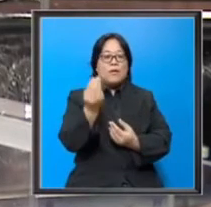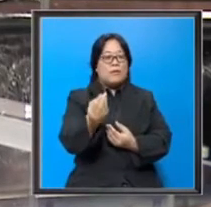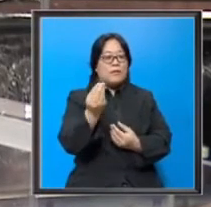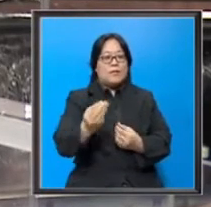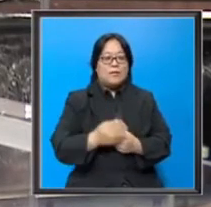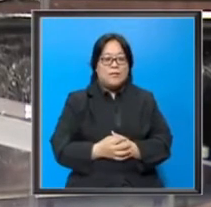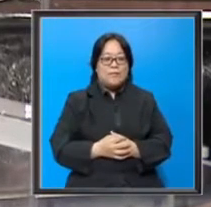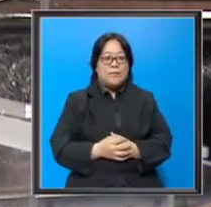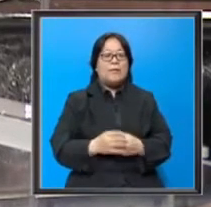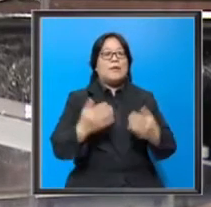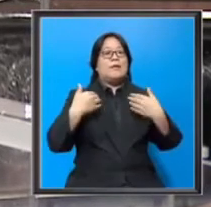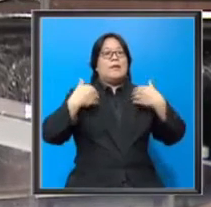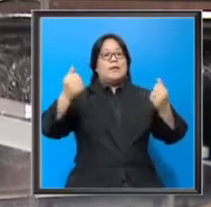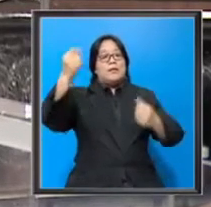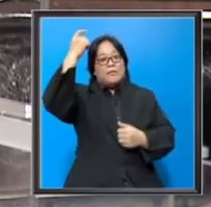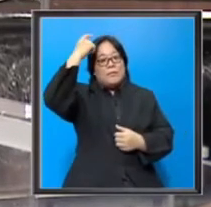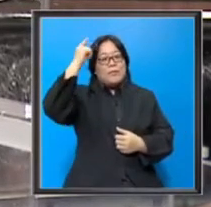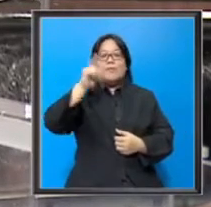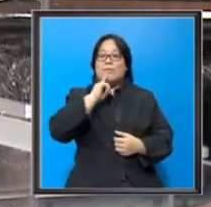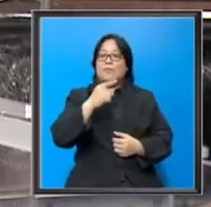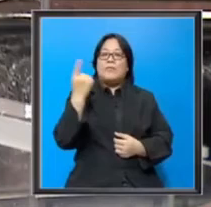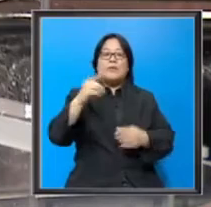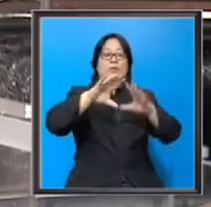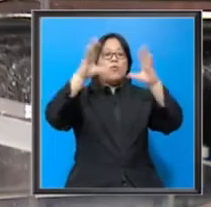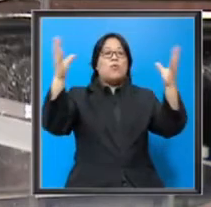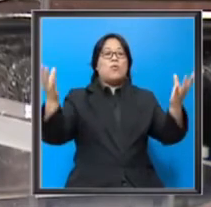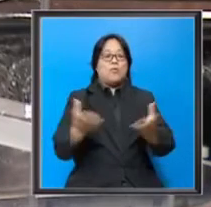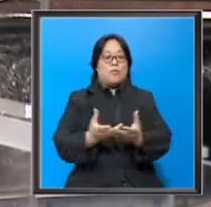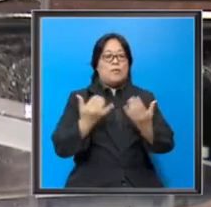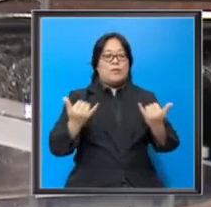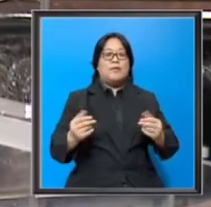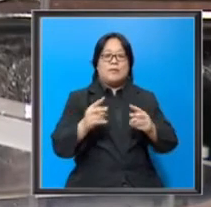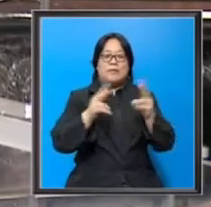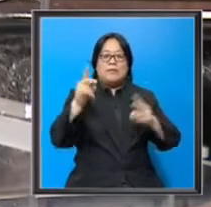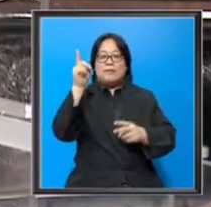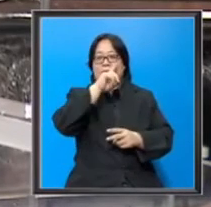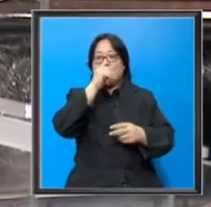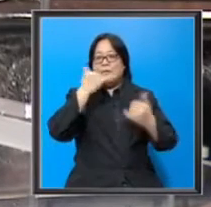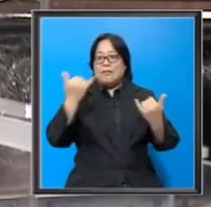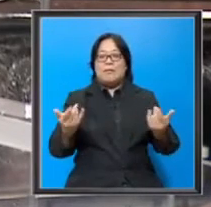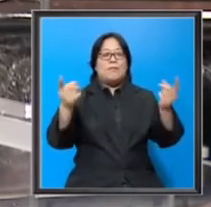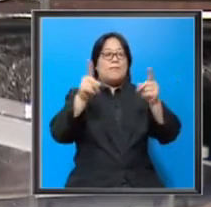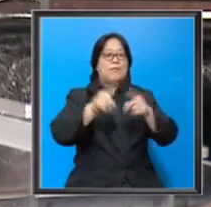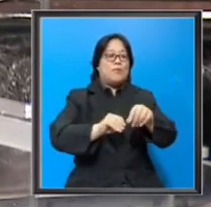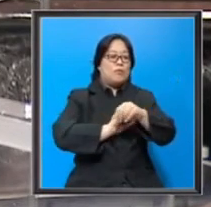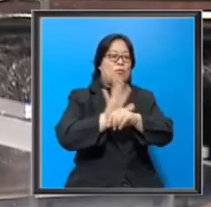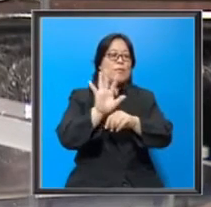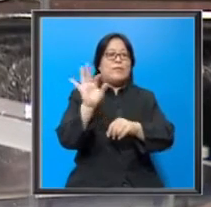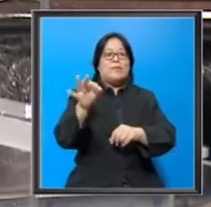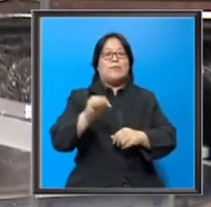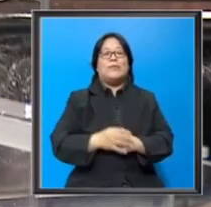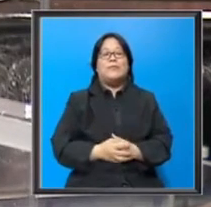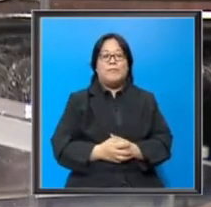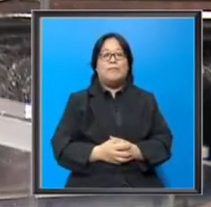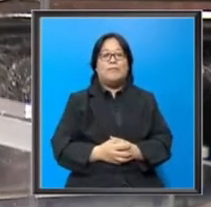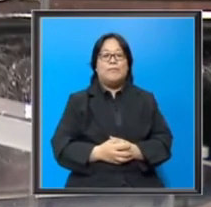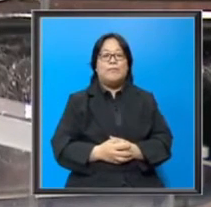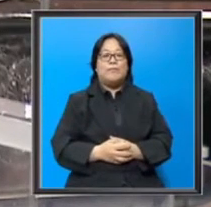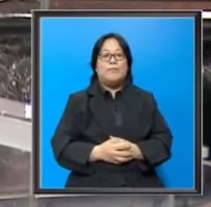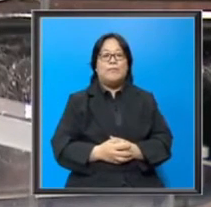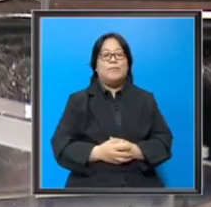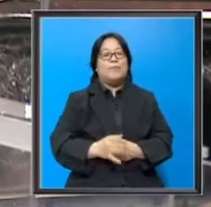yang kecil malah kesehatan mental merupakan isu global yang semakin meruncing akibat Pendem iku wis nang kene